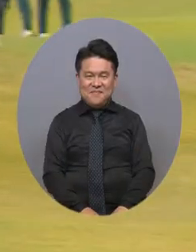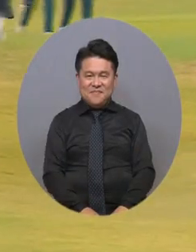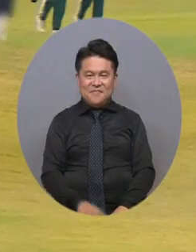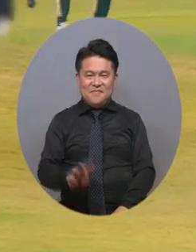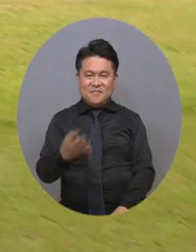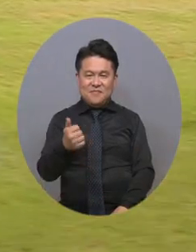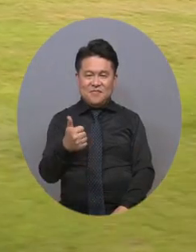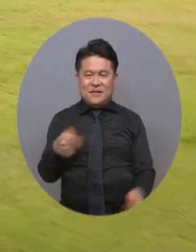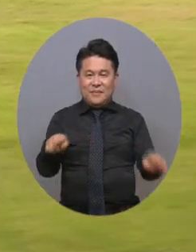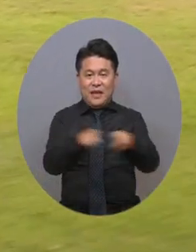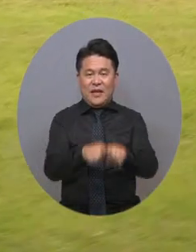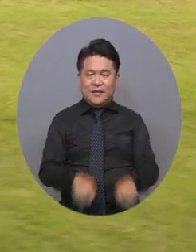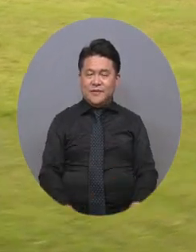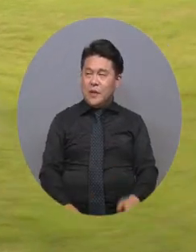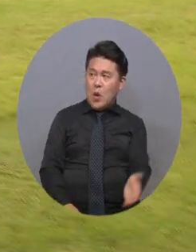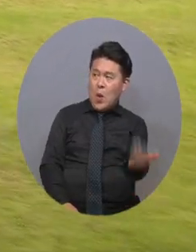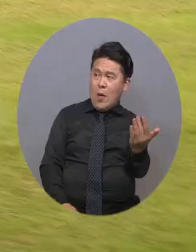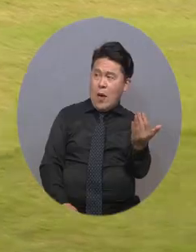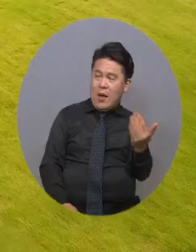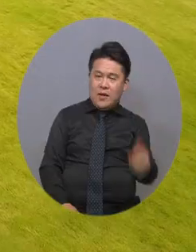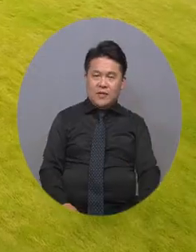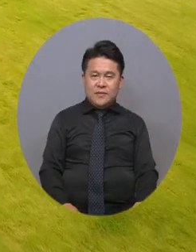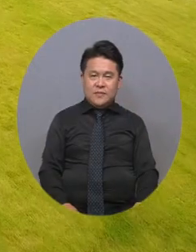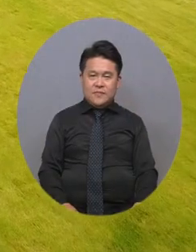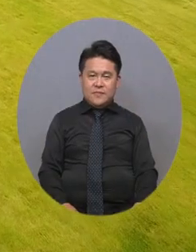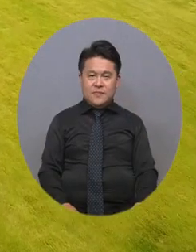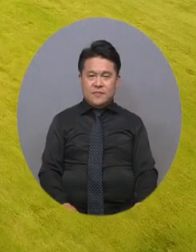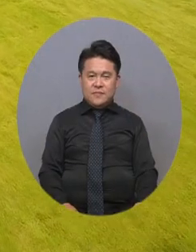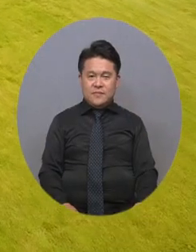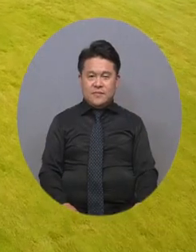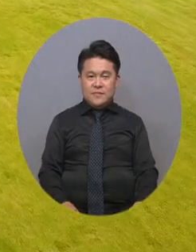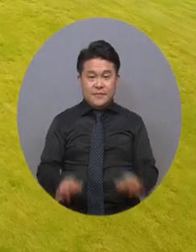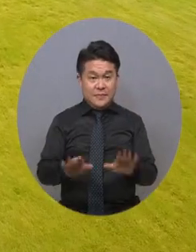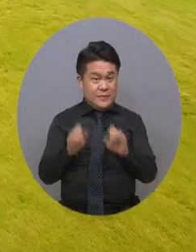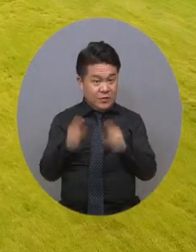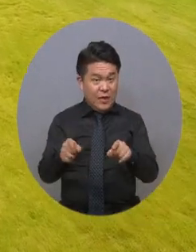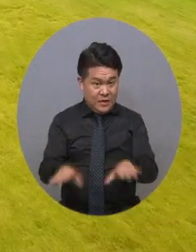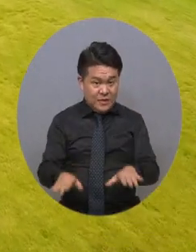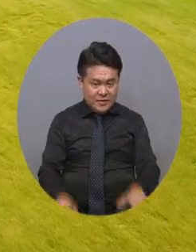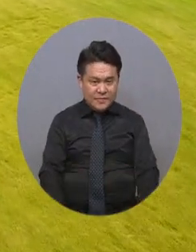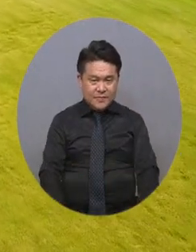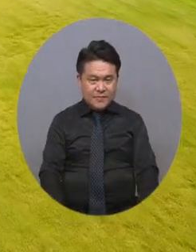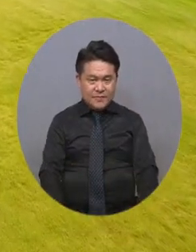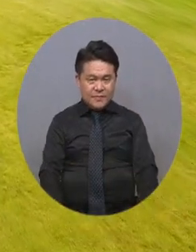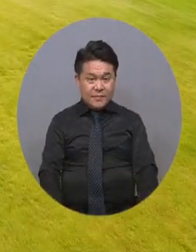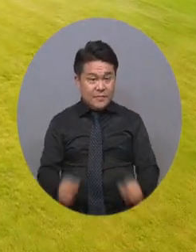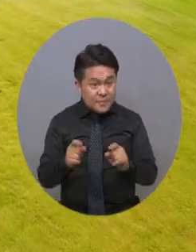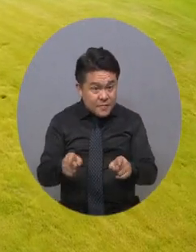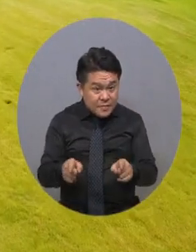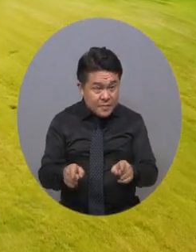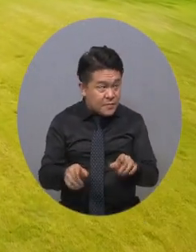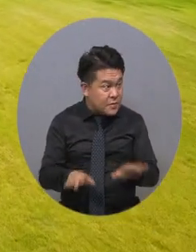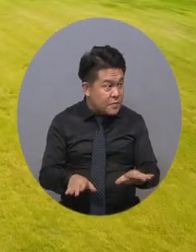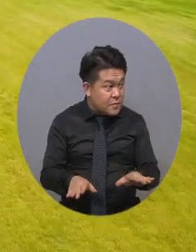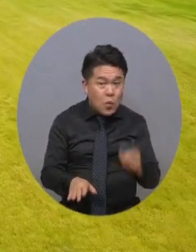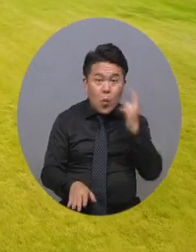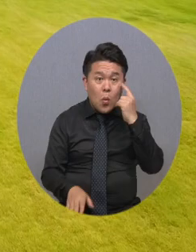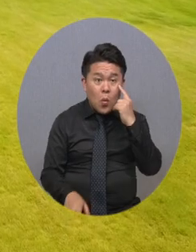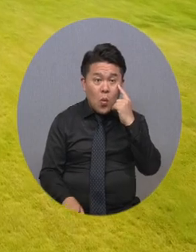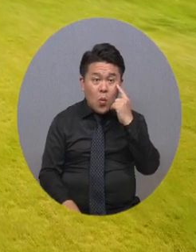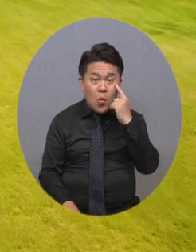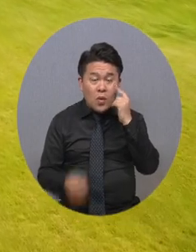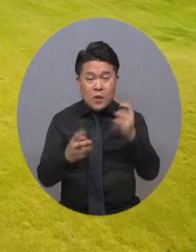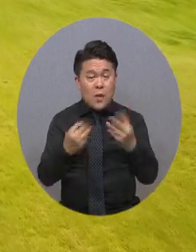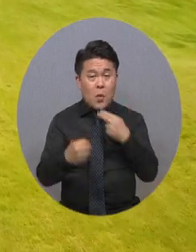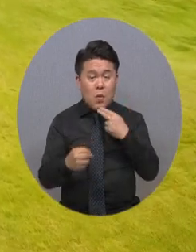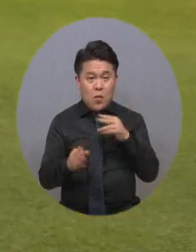455번 같이 가요. Come on, baby. 지금 찬스야, 찬스 지금. 찬스라고 우리? 그럼. 왜? 이런 기회가